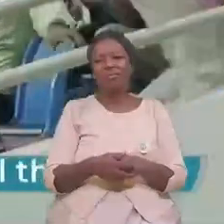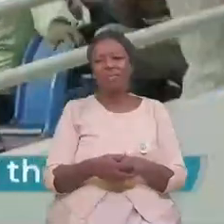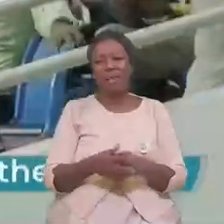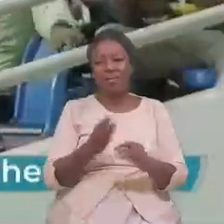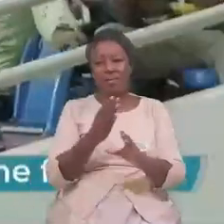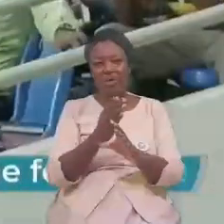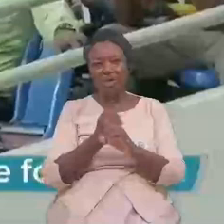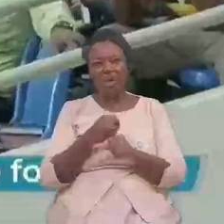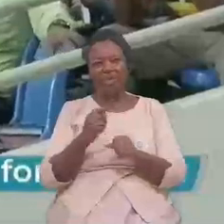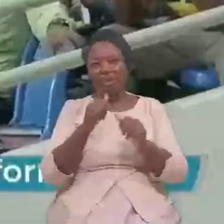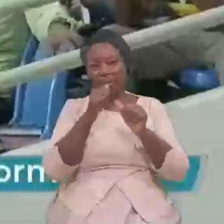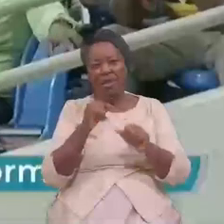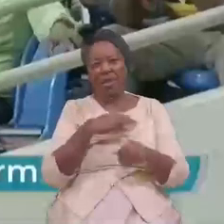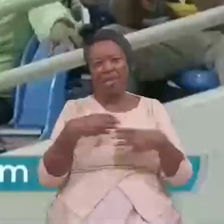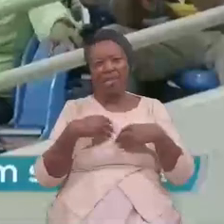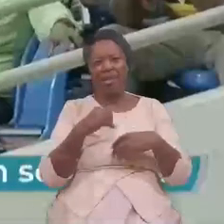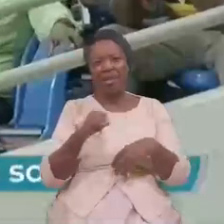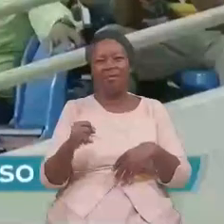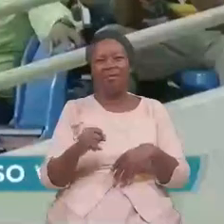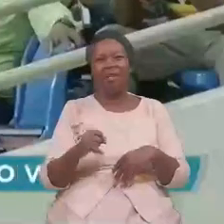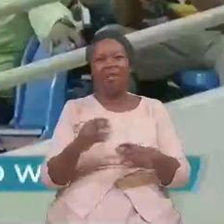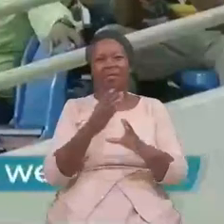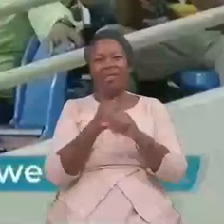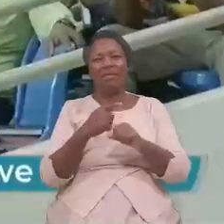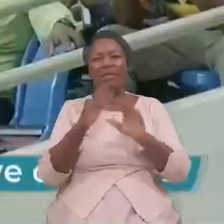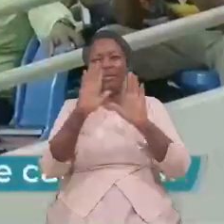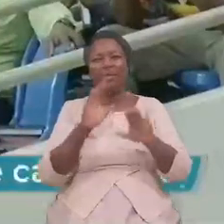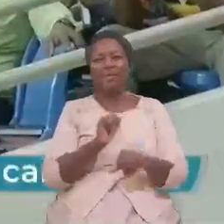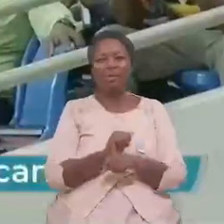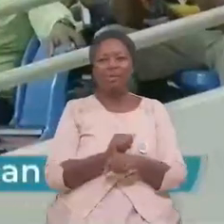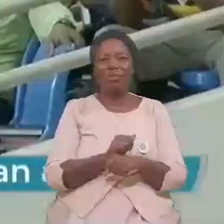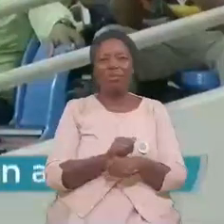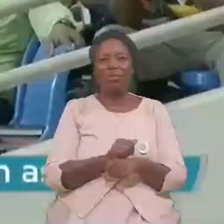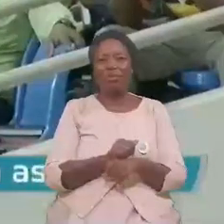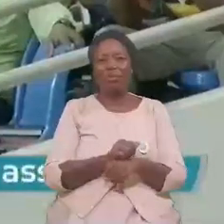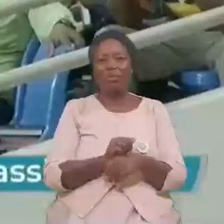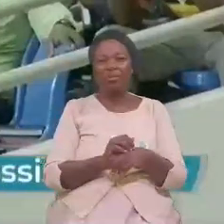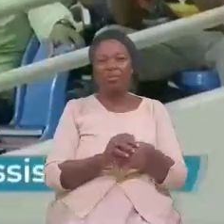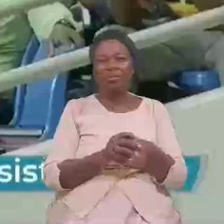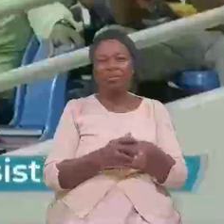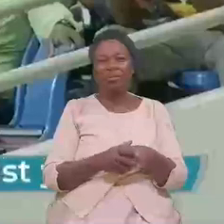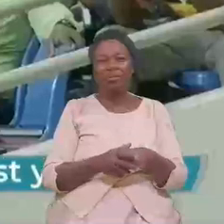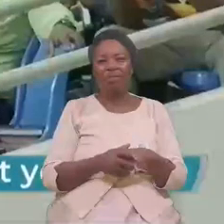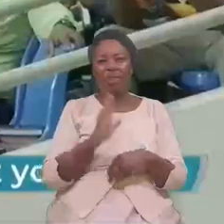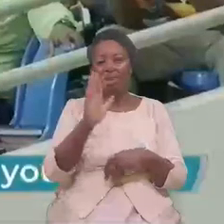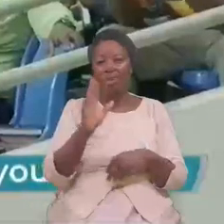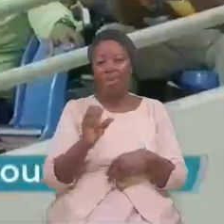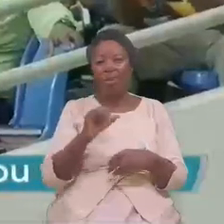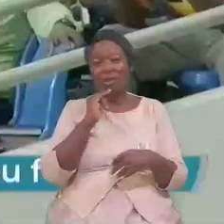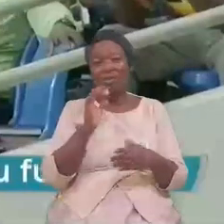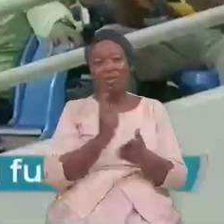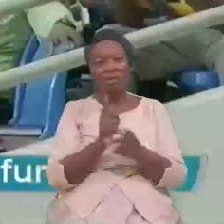Reçois la bénédiction, reçois la guérison, reçois le miracle. Vois la simplicité, te connecter pour recevoir.